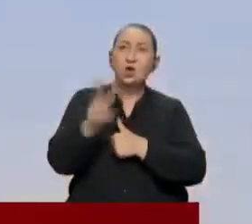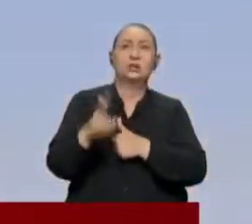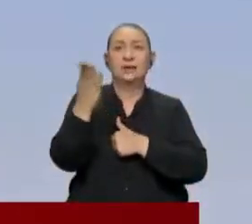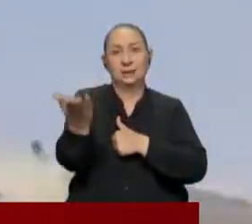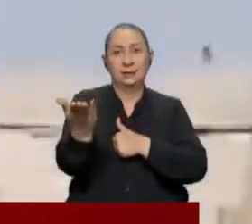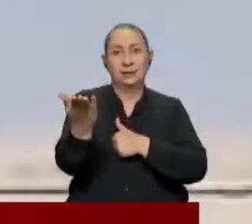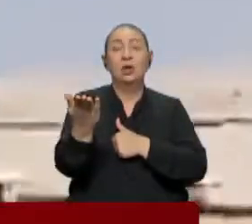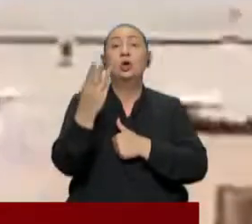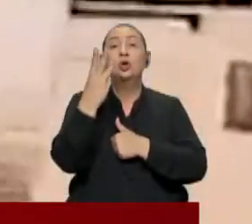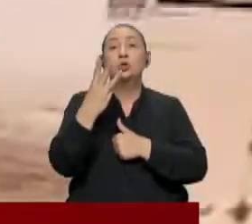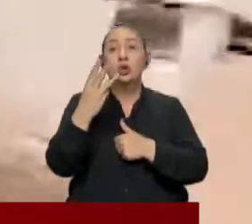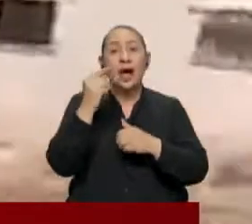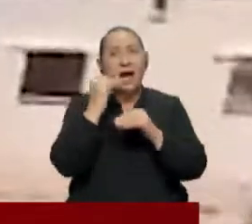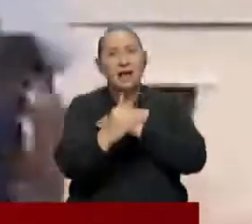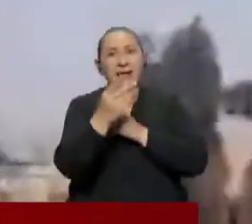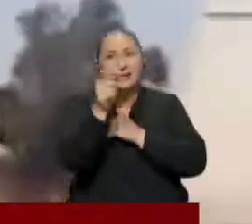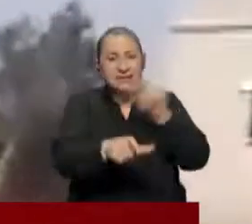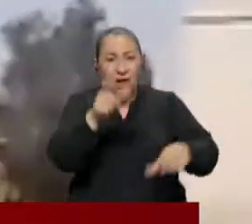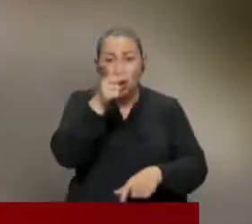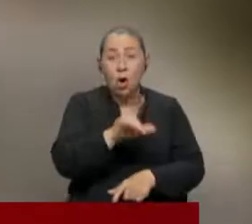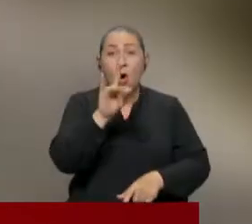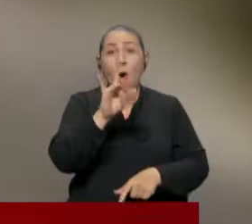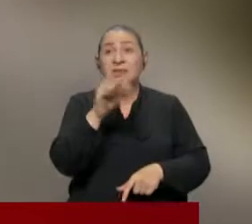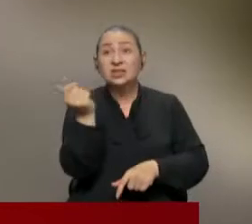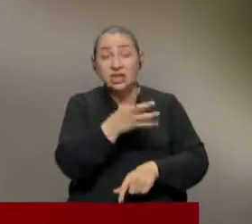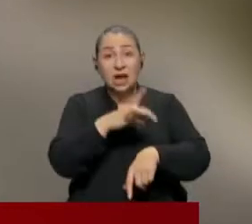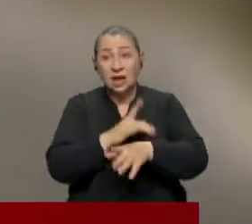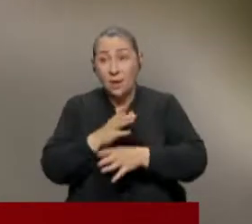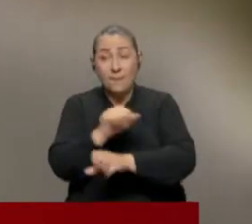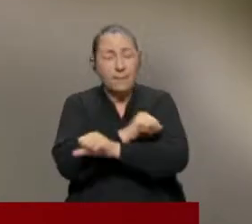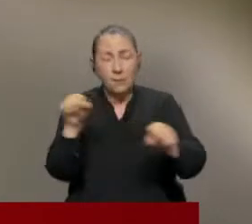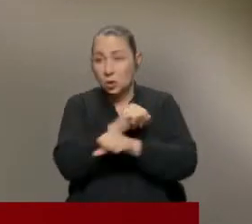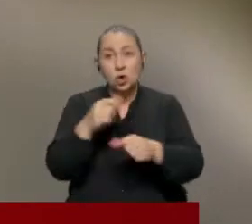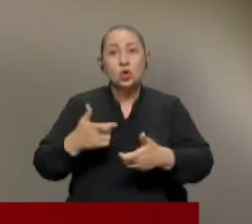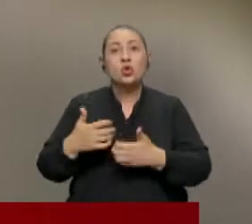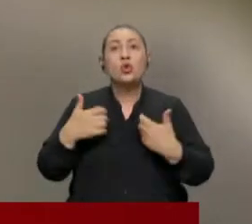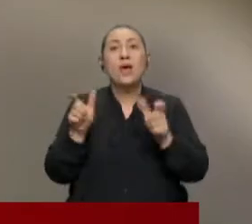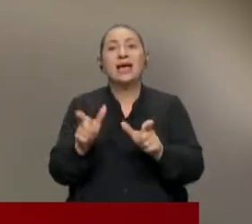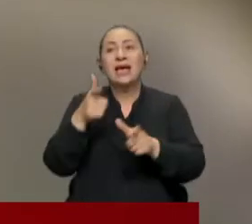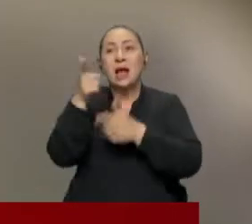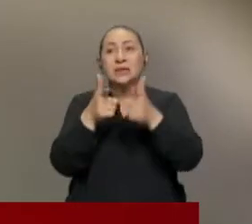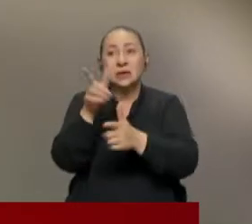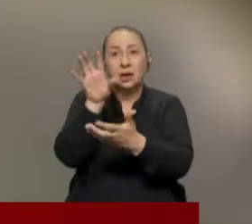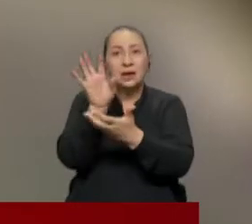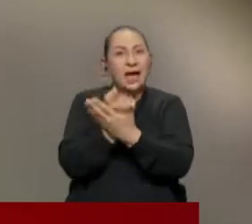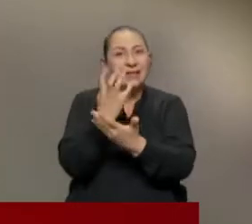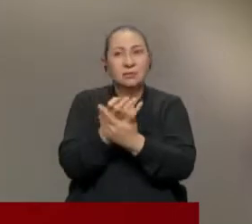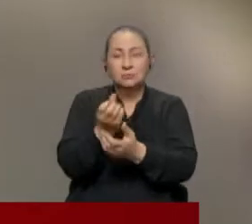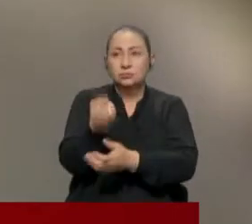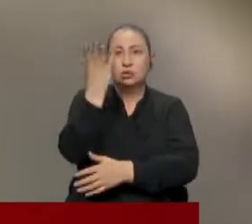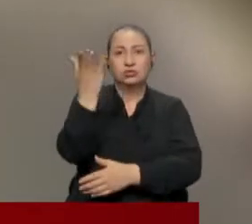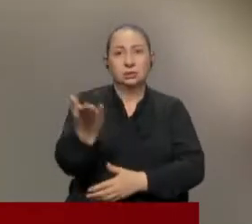önüne serdi. 3 sivilin öldüğü, 15 sivilin yaralandığı patlamanın güvenlik kamerası kaydı ortaya çıktı.